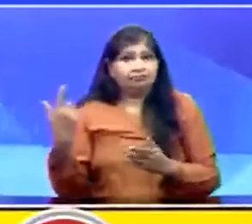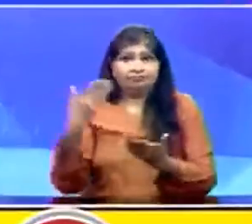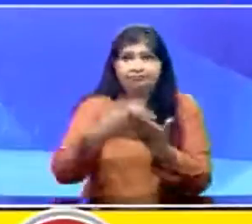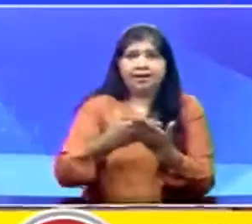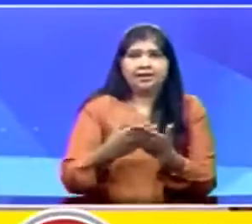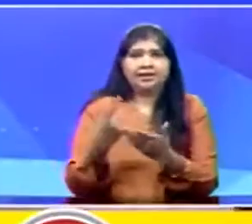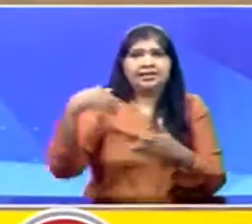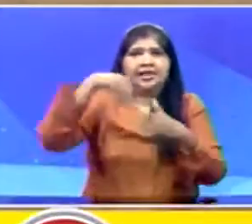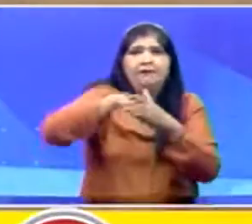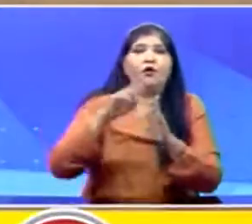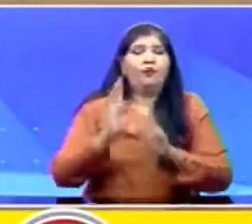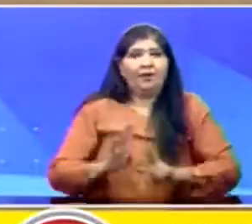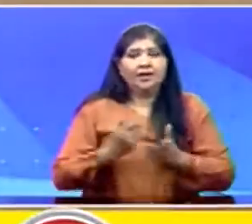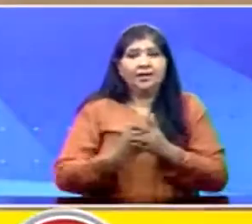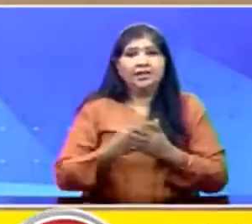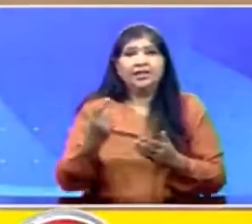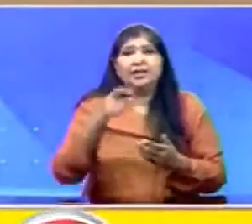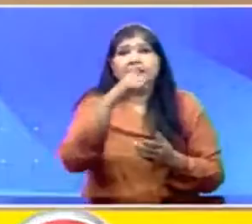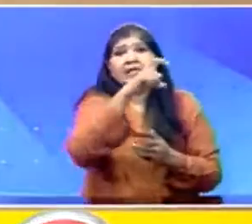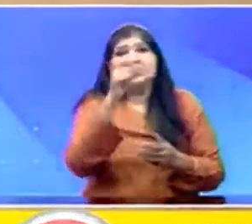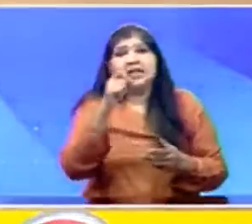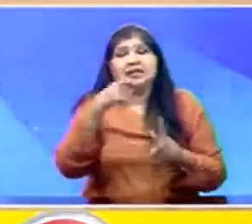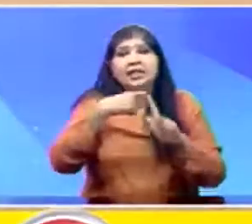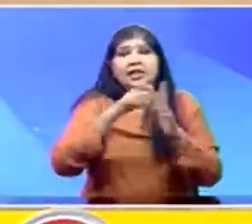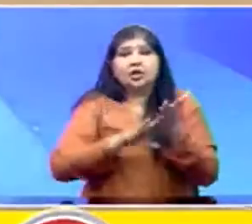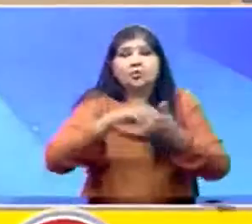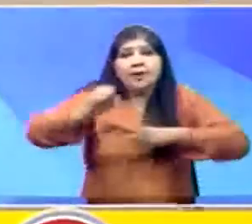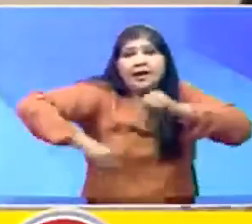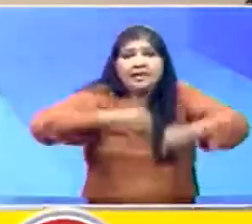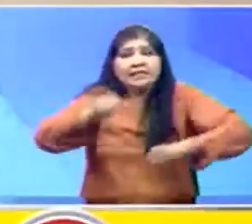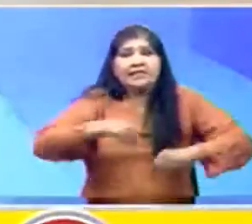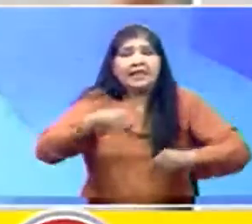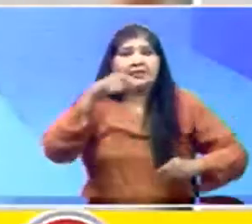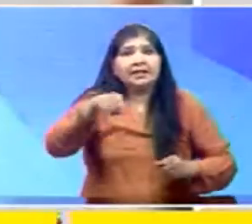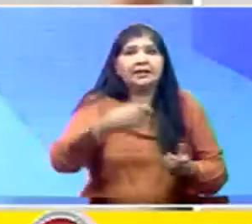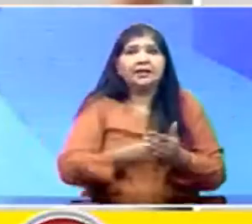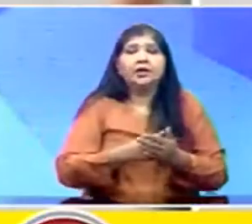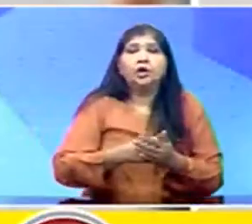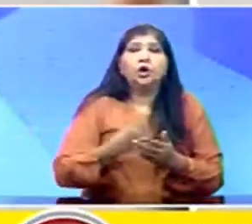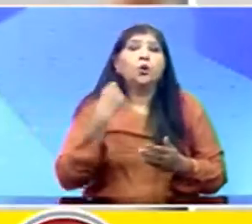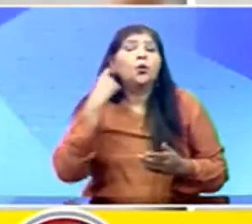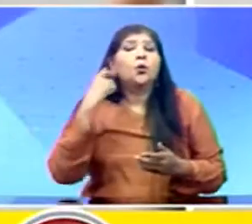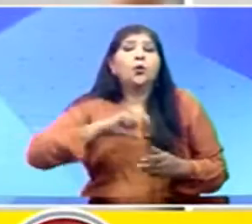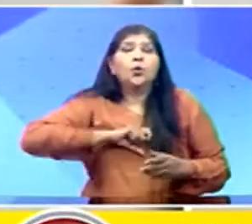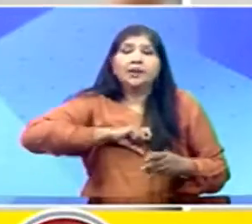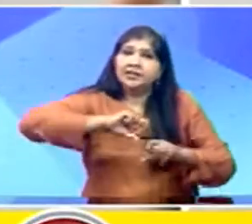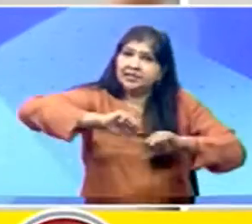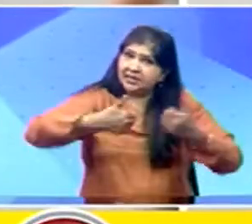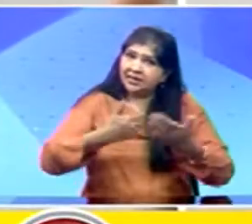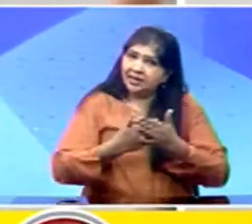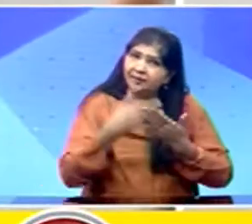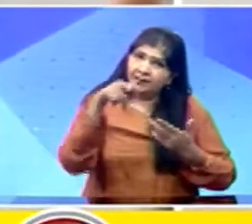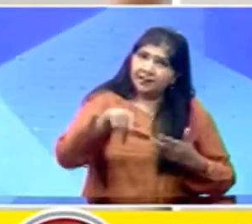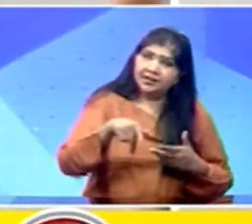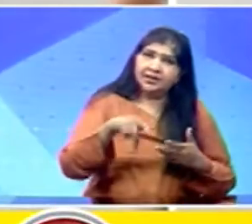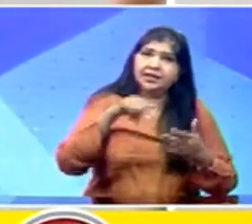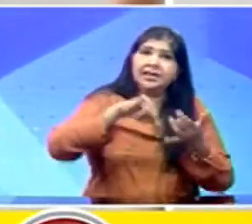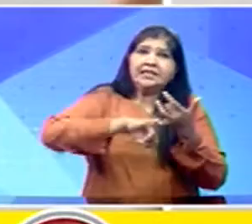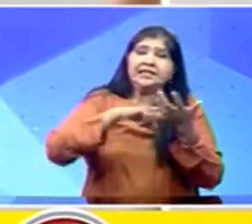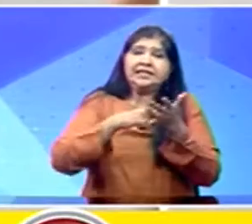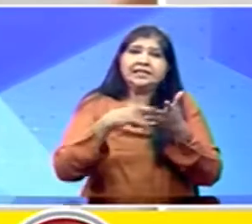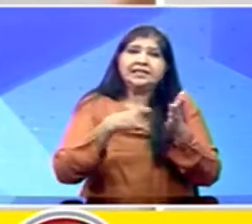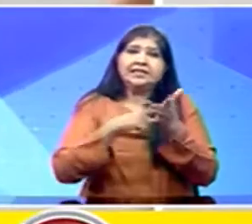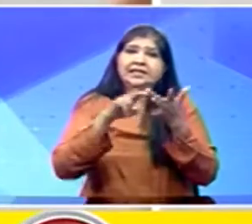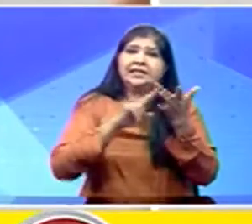है सत्तर किलोमेटर साइकलिंग में गोल्ड जितने वाले स्रीनगर के